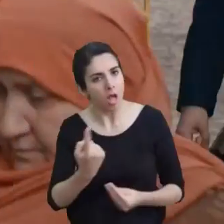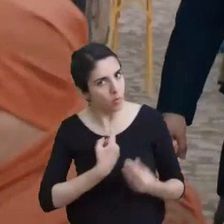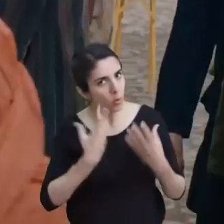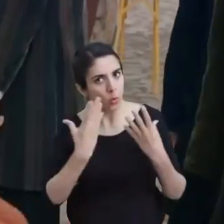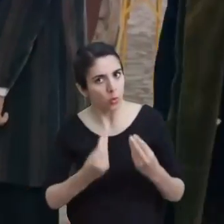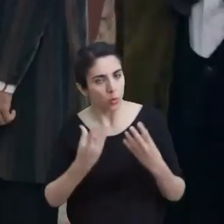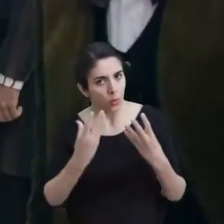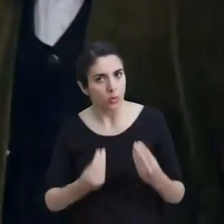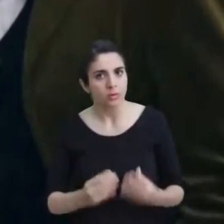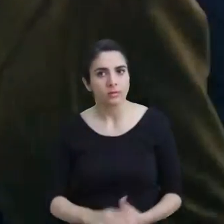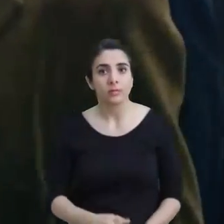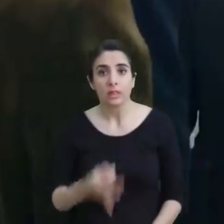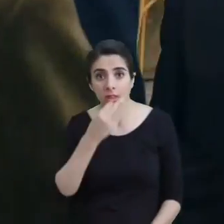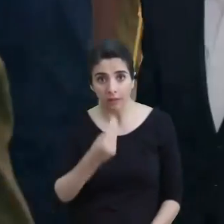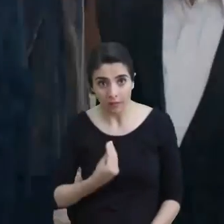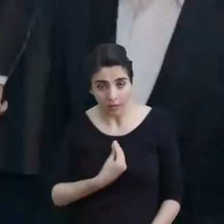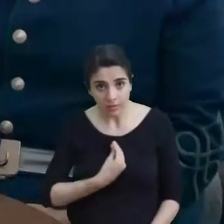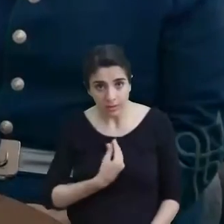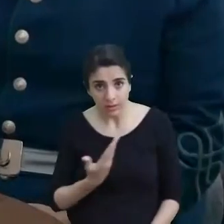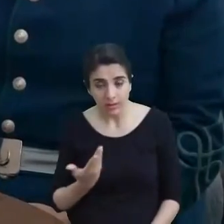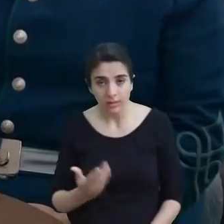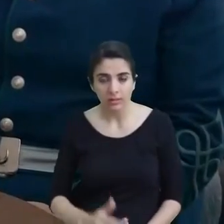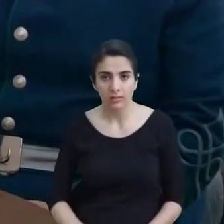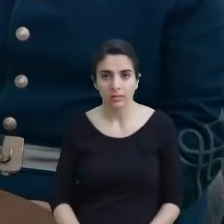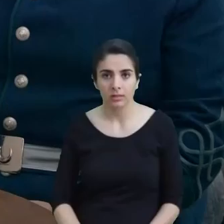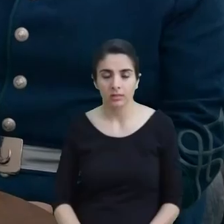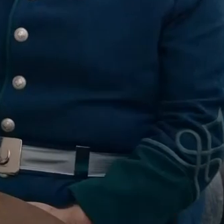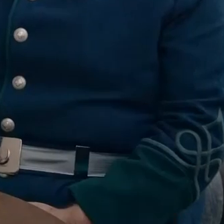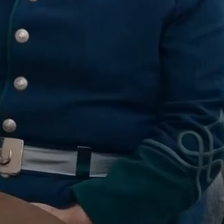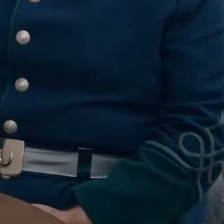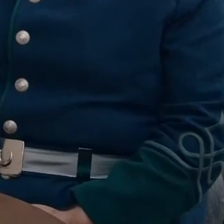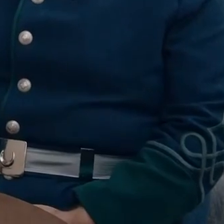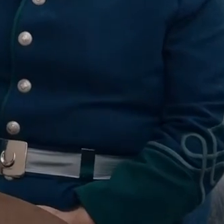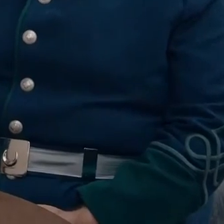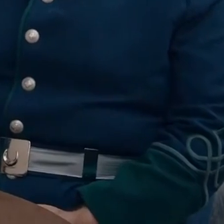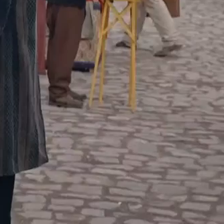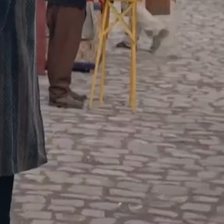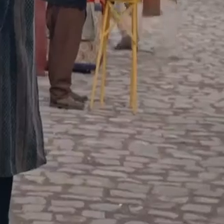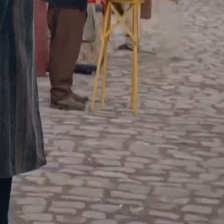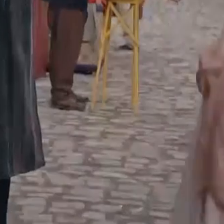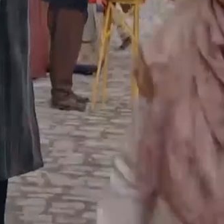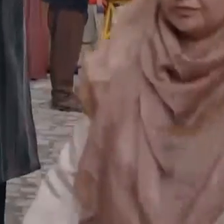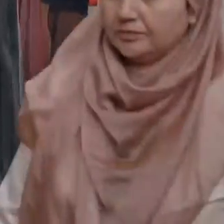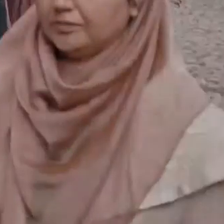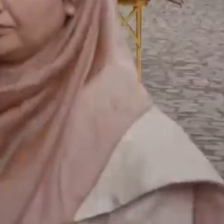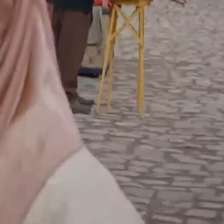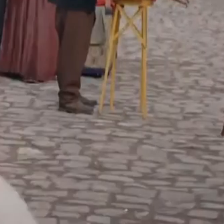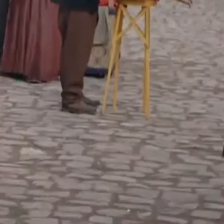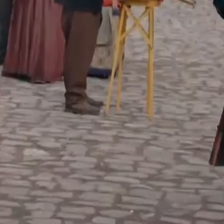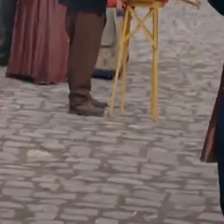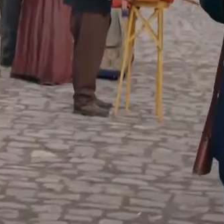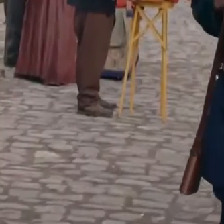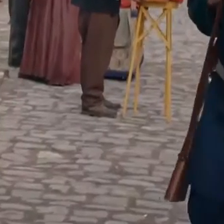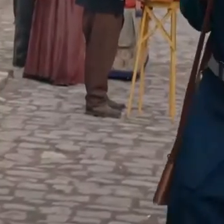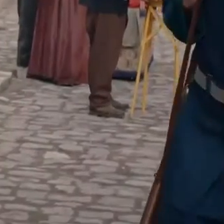efendim, tabii efendim. Müsaade var mıdır ağalar? İkili bakıştı. İnce kaşlı neden olmasın diye kafa salladı,